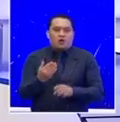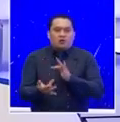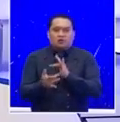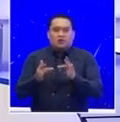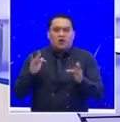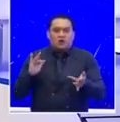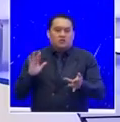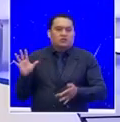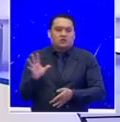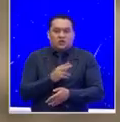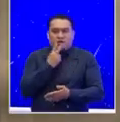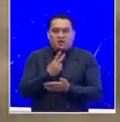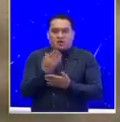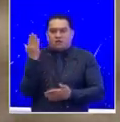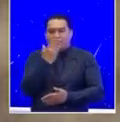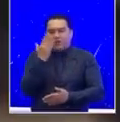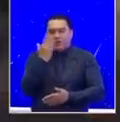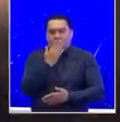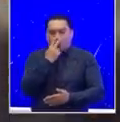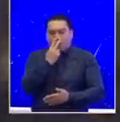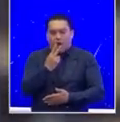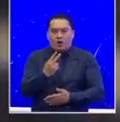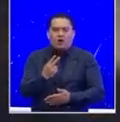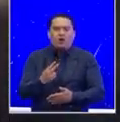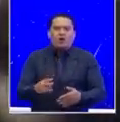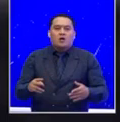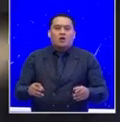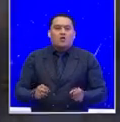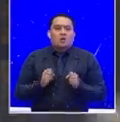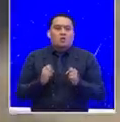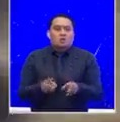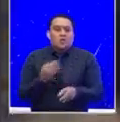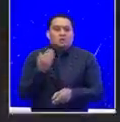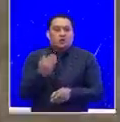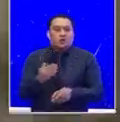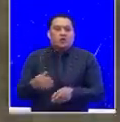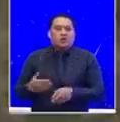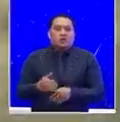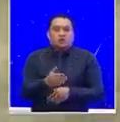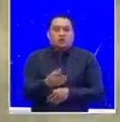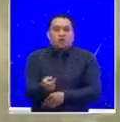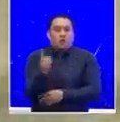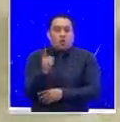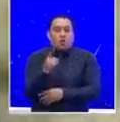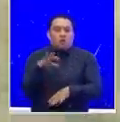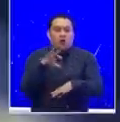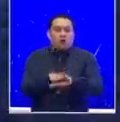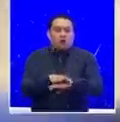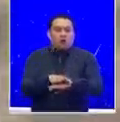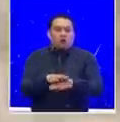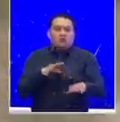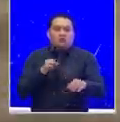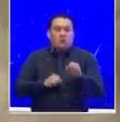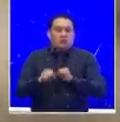и социальных сетях. На одном из видеороликов снято, как браконьеры, которых инспекторы задержали с уловом, оказывают